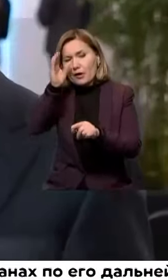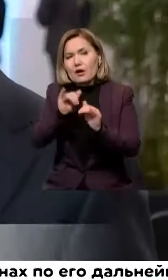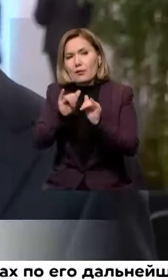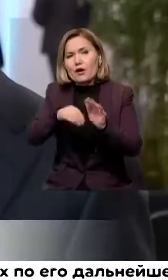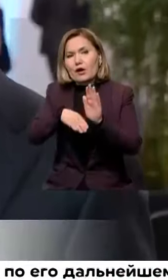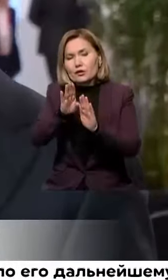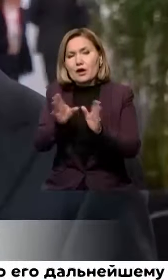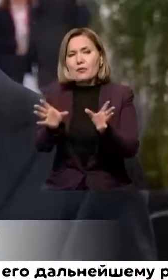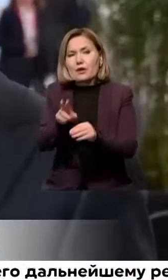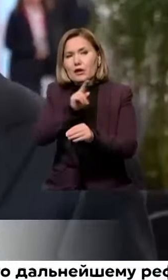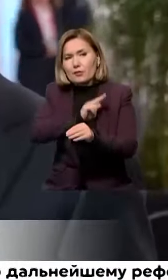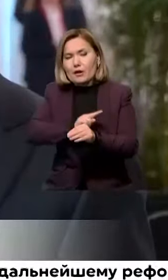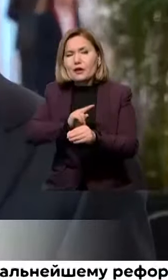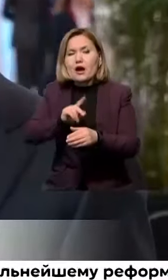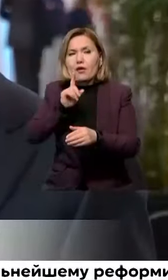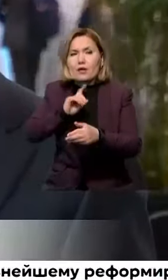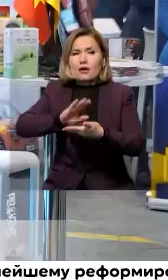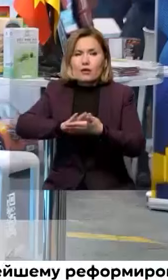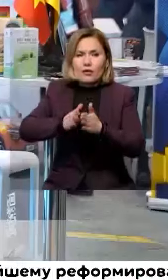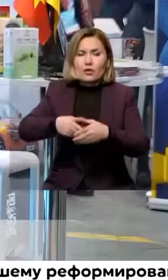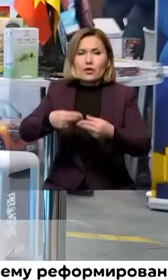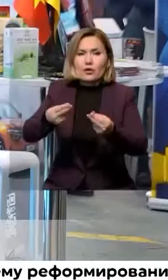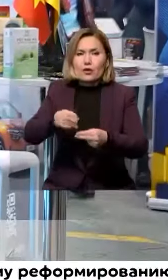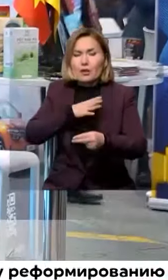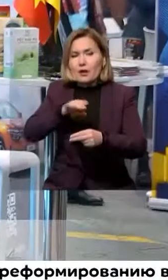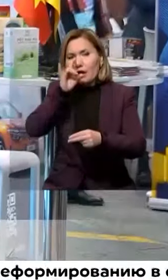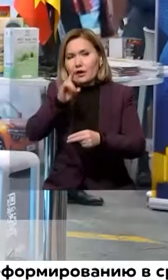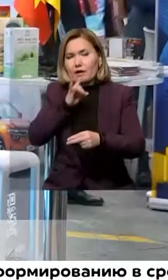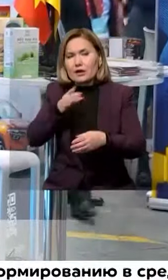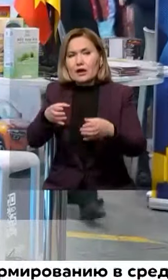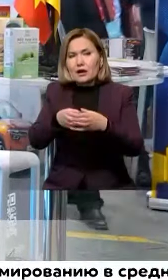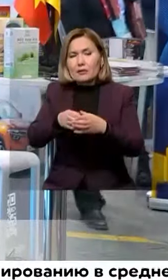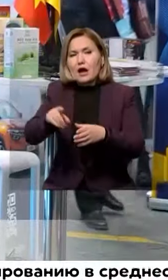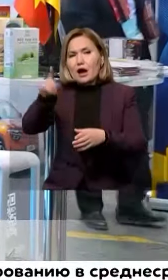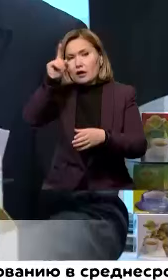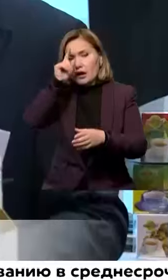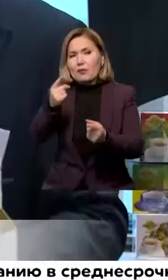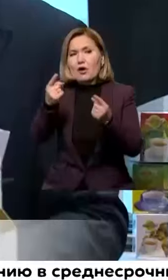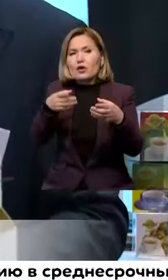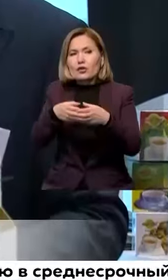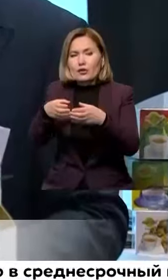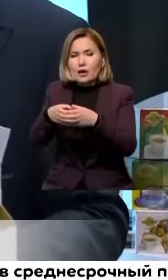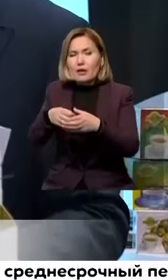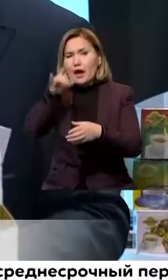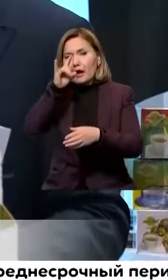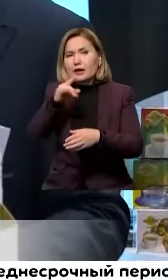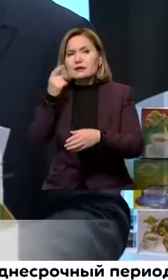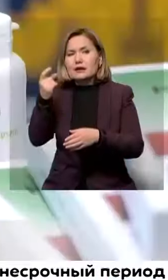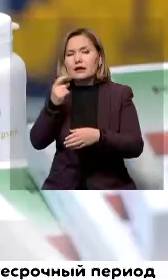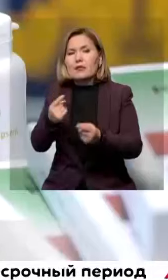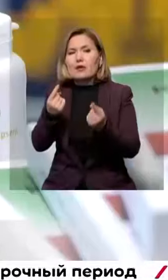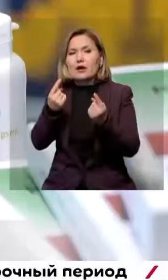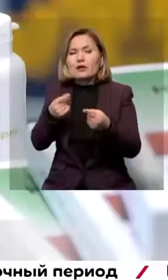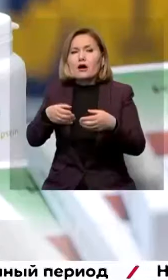жетілдіру, өзара ынтымақтастық туралы уағдаластықтар бар. Қазақстандық делегация Германияның ірі холдингтерімен ғана емес, ел экономикасының